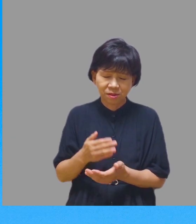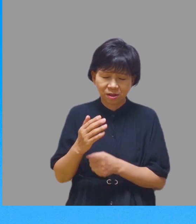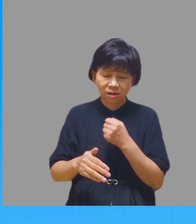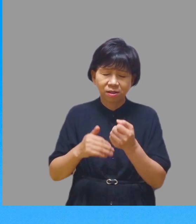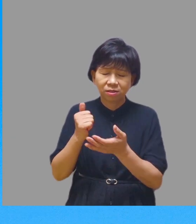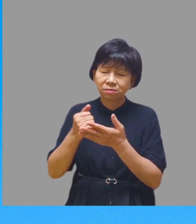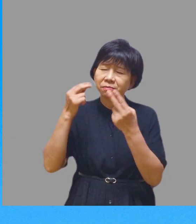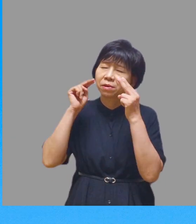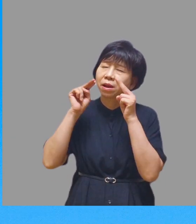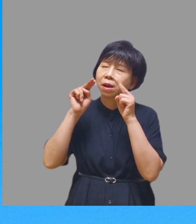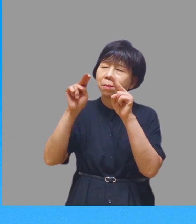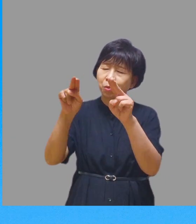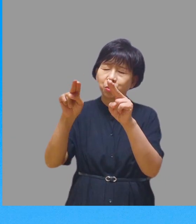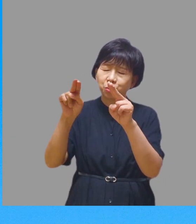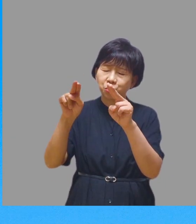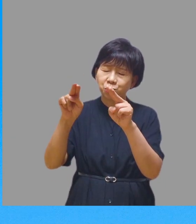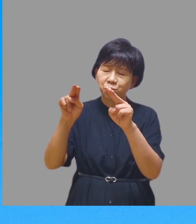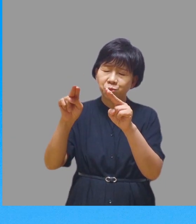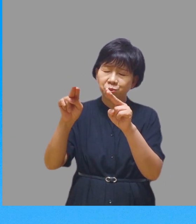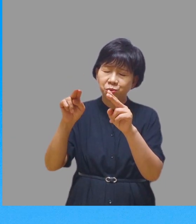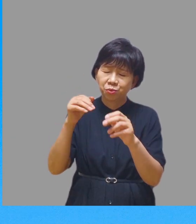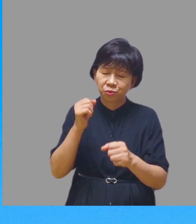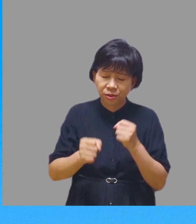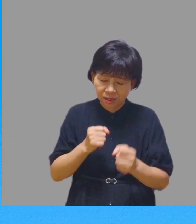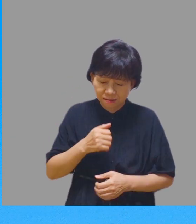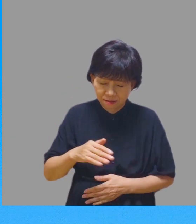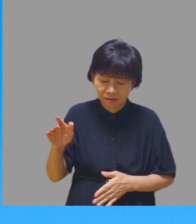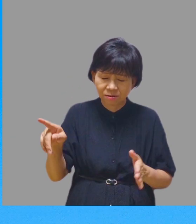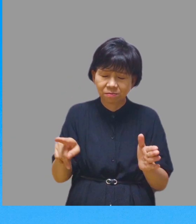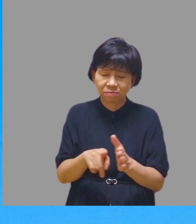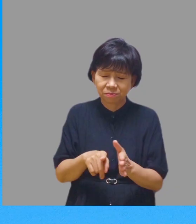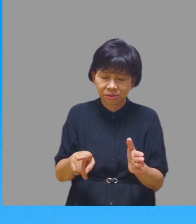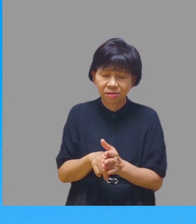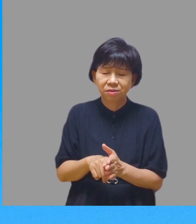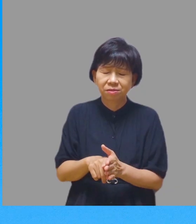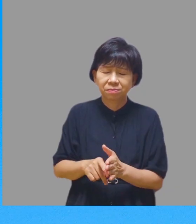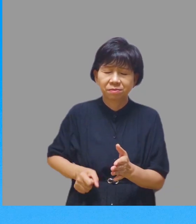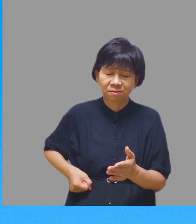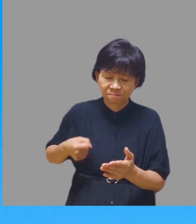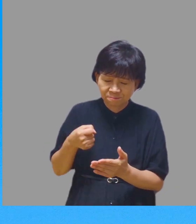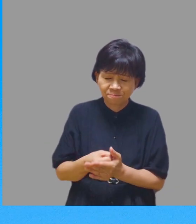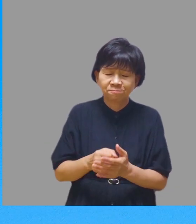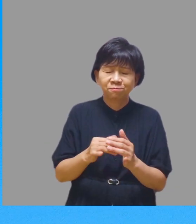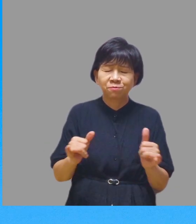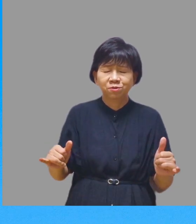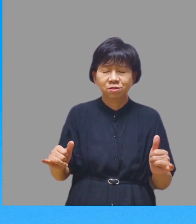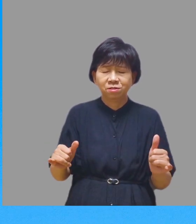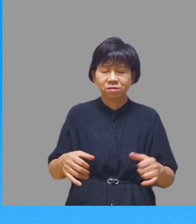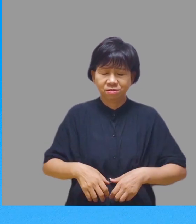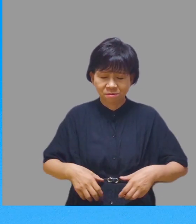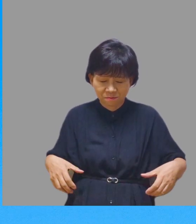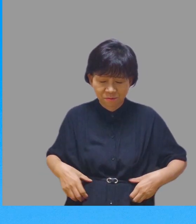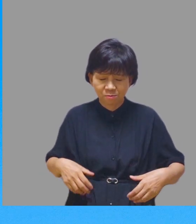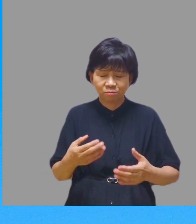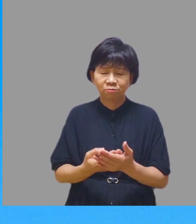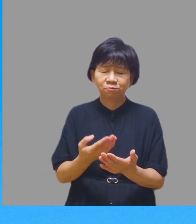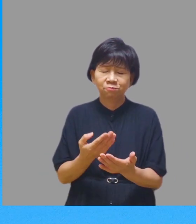하나님 바라보고 달려갈 수 있는 믿음의 대장부들 될 수 있도록 담대함을